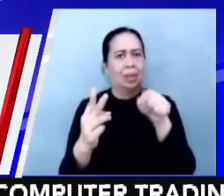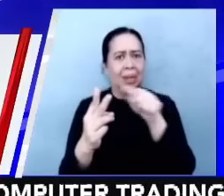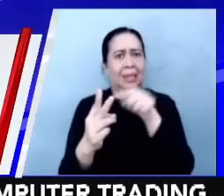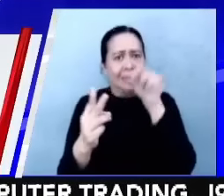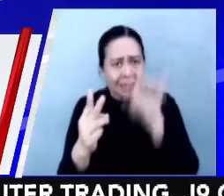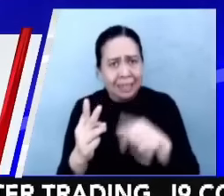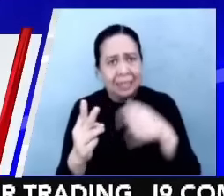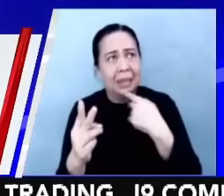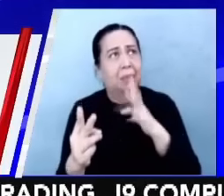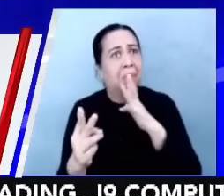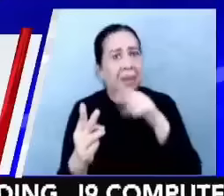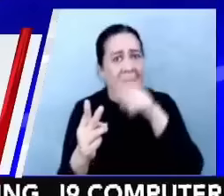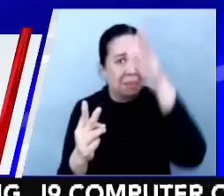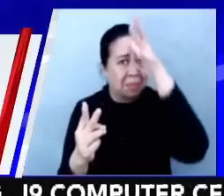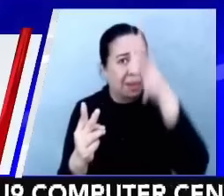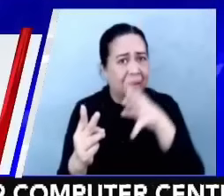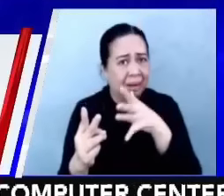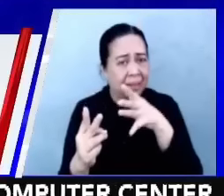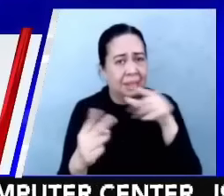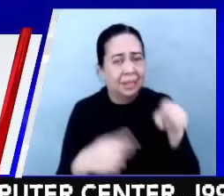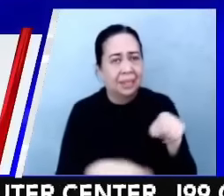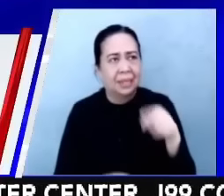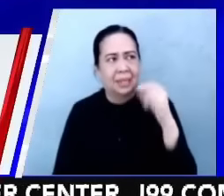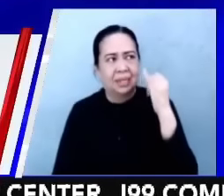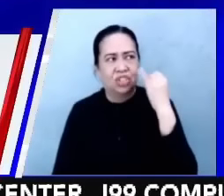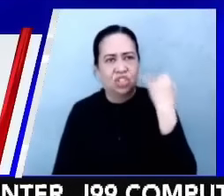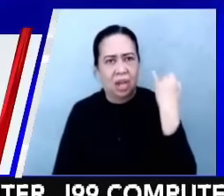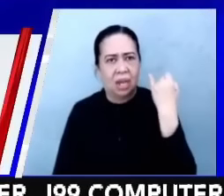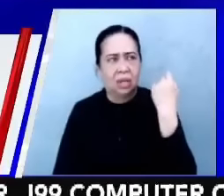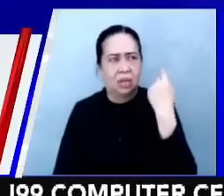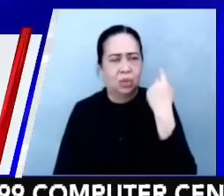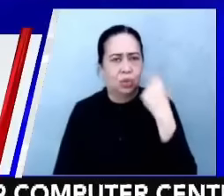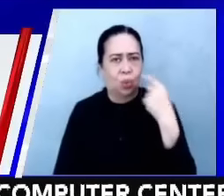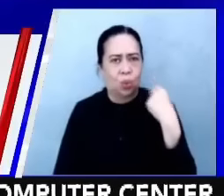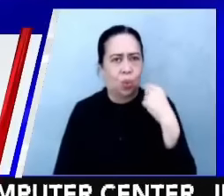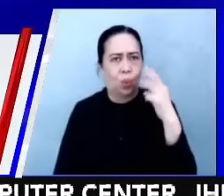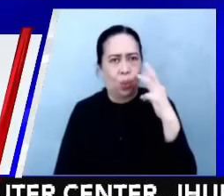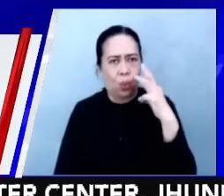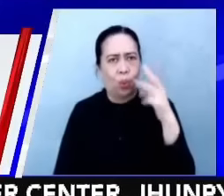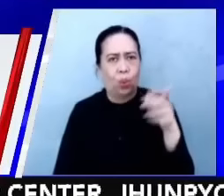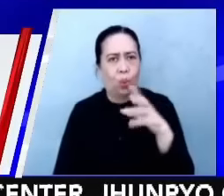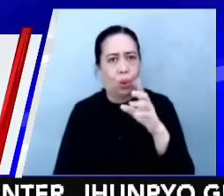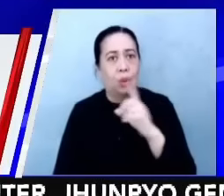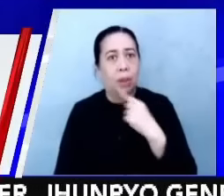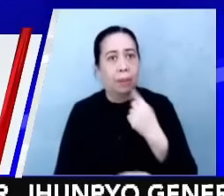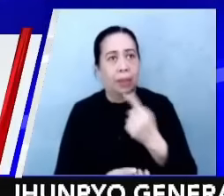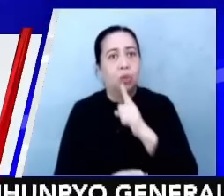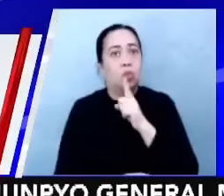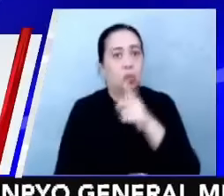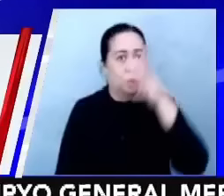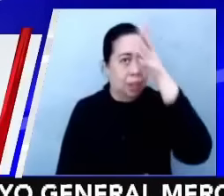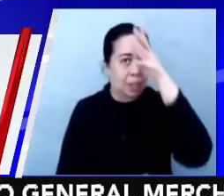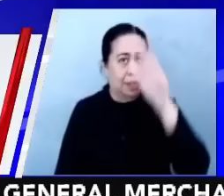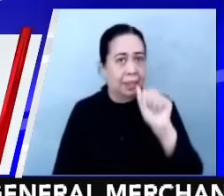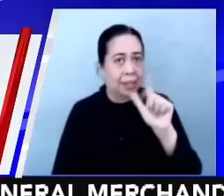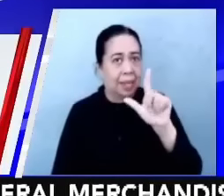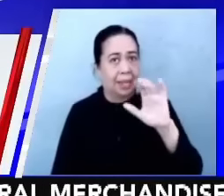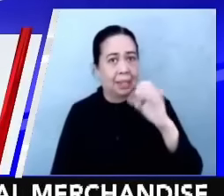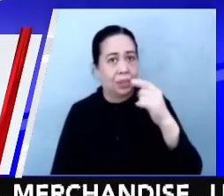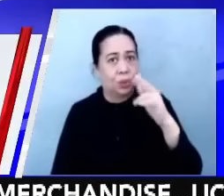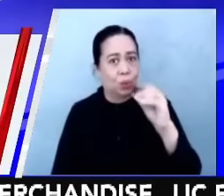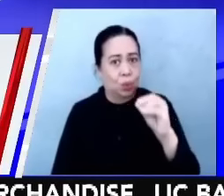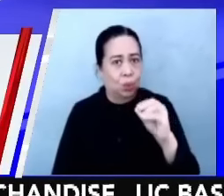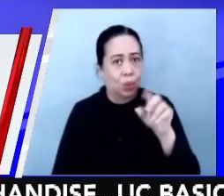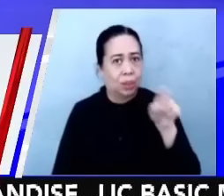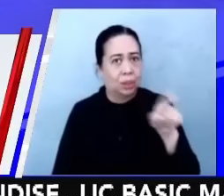ba o Ito ngang si John zongo ang sinasabing totoong tatay ni Alice guo at siya ring nag-ayos